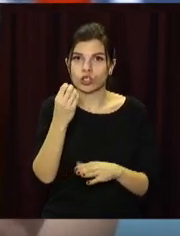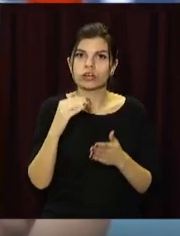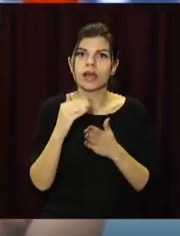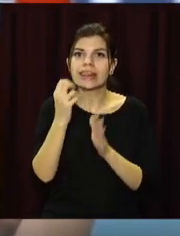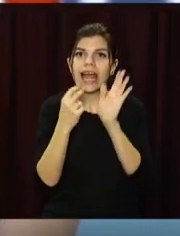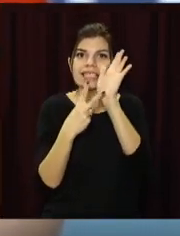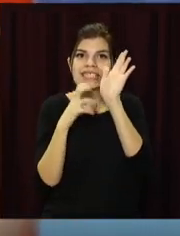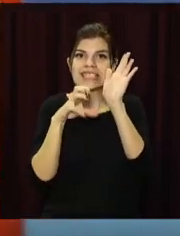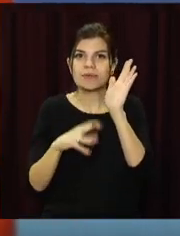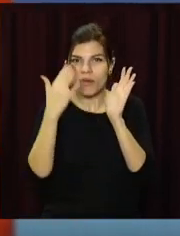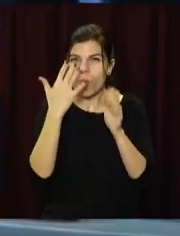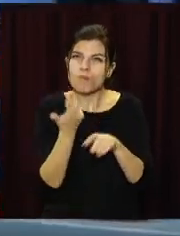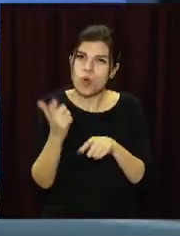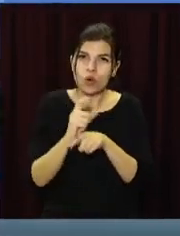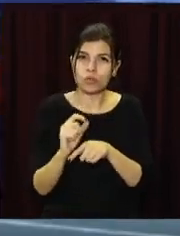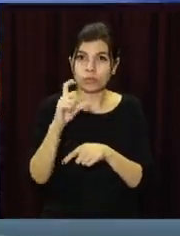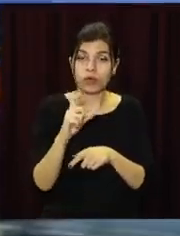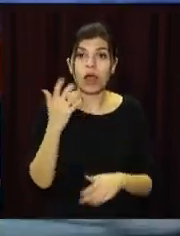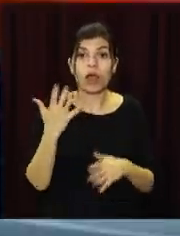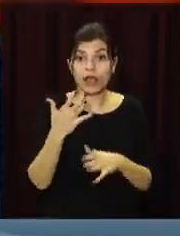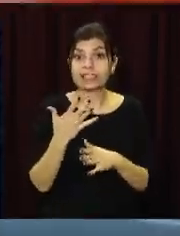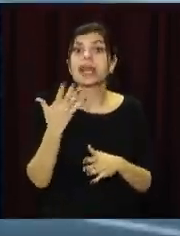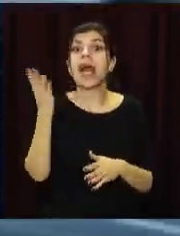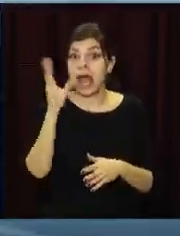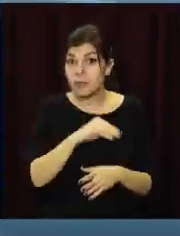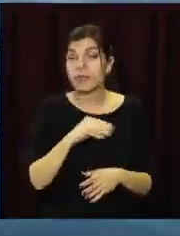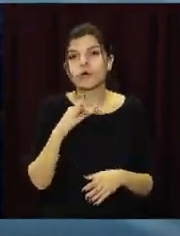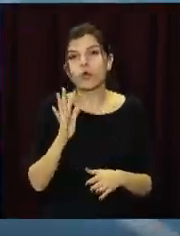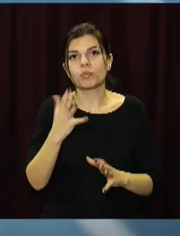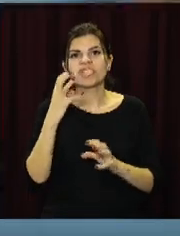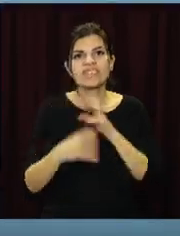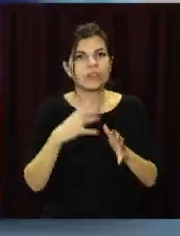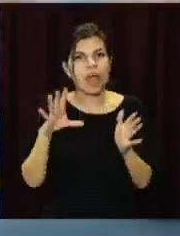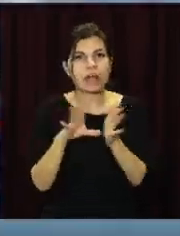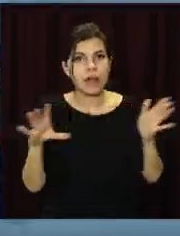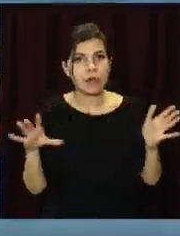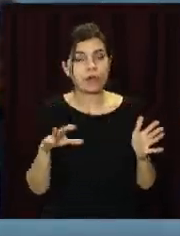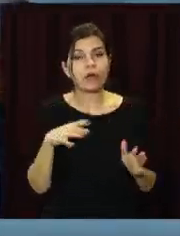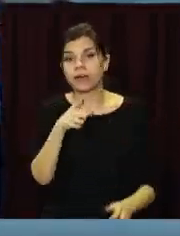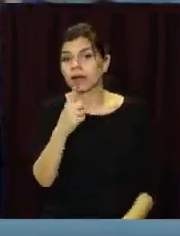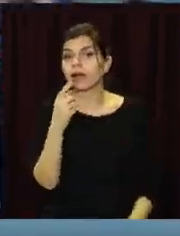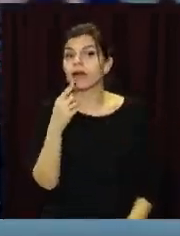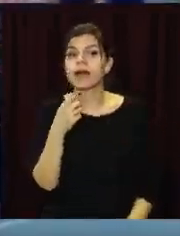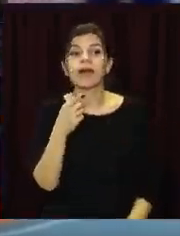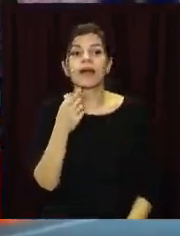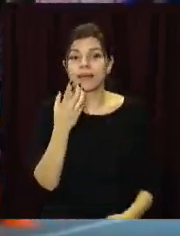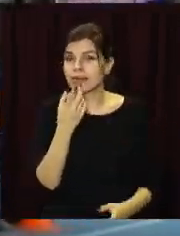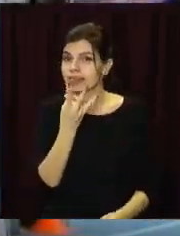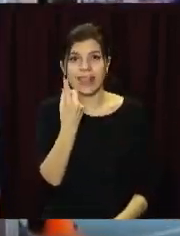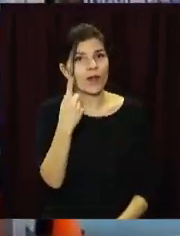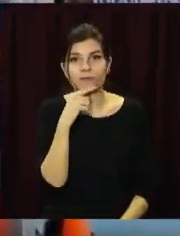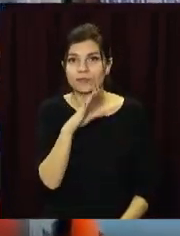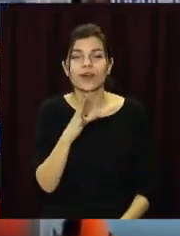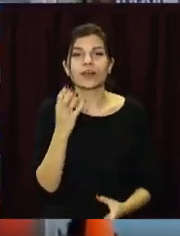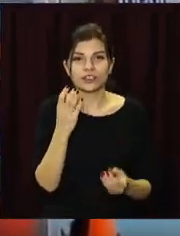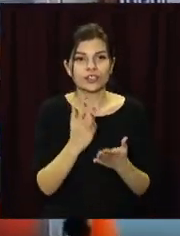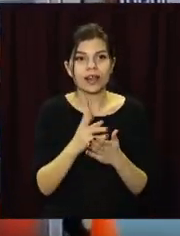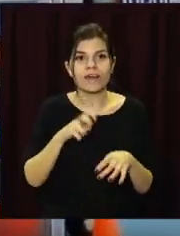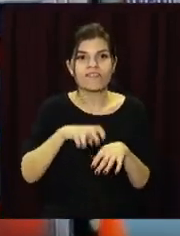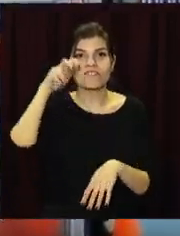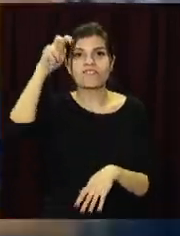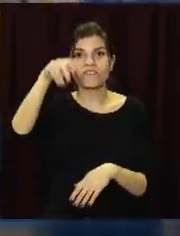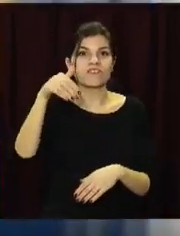7 сантиметрів. Якщо подолає її, встановить світовий рекорд. Ярослава Магучих не єдина українка, яка потрапила до фіналу в секторі стрибків